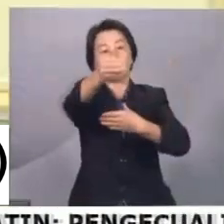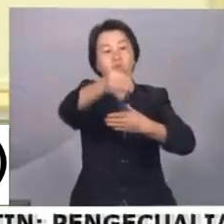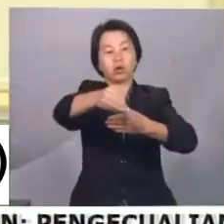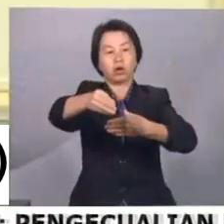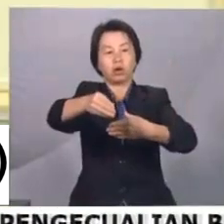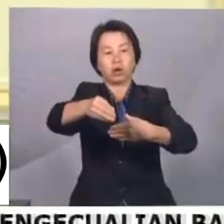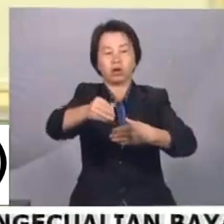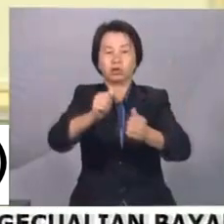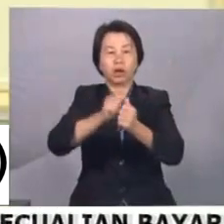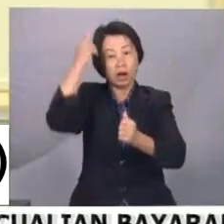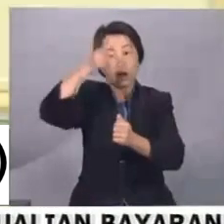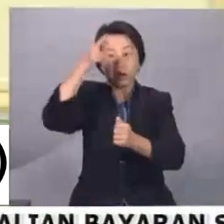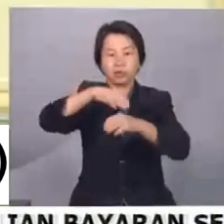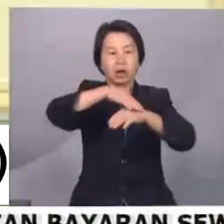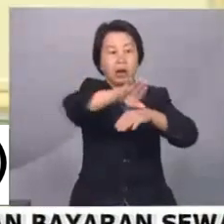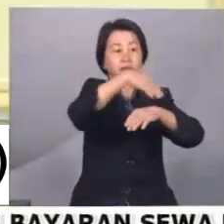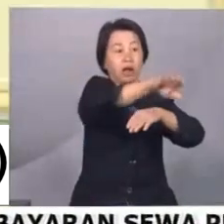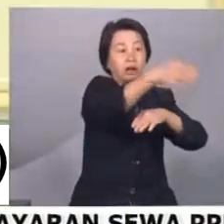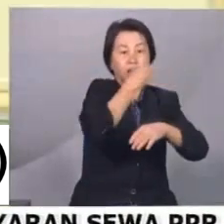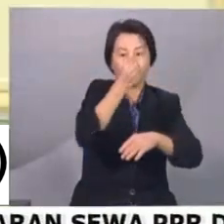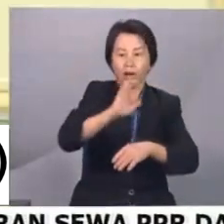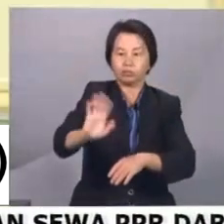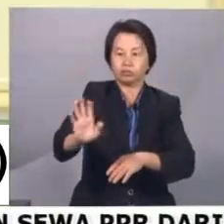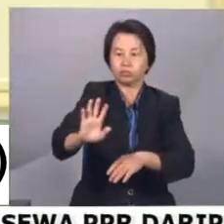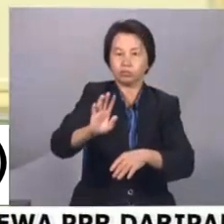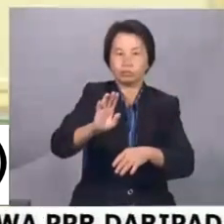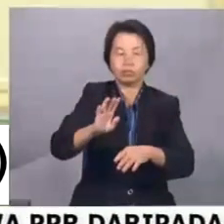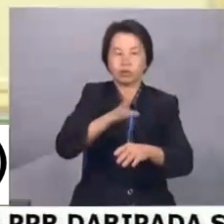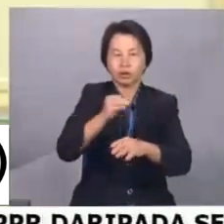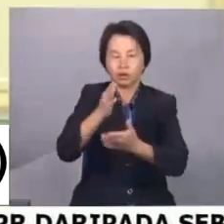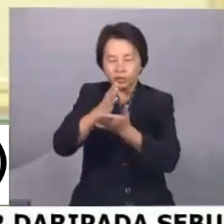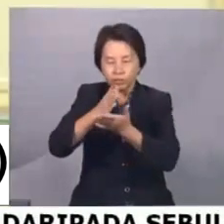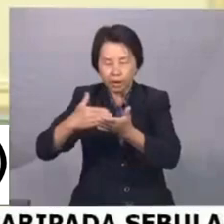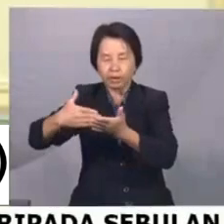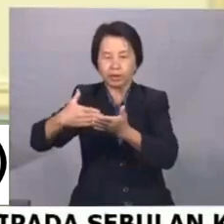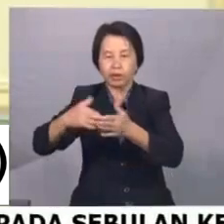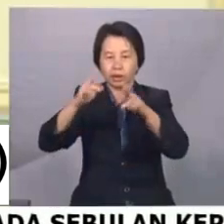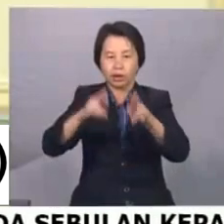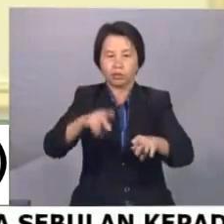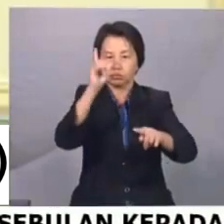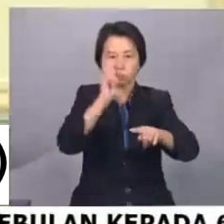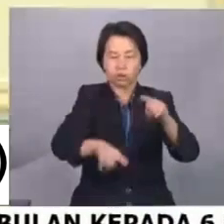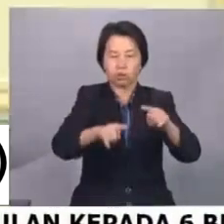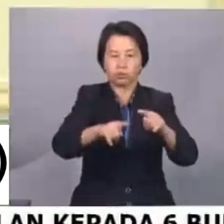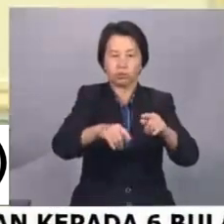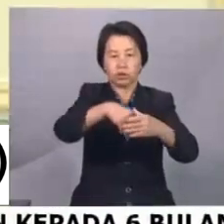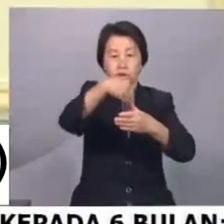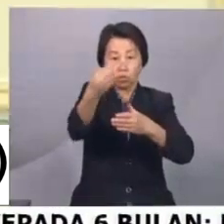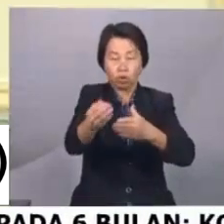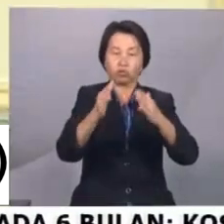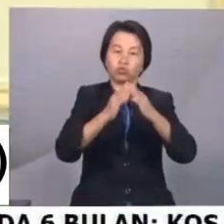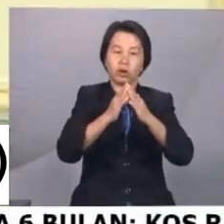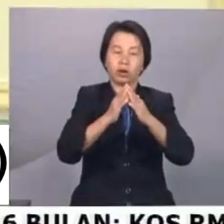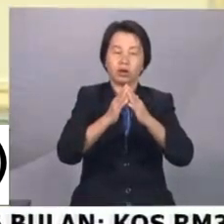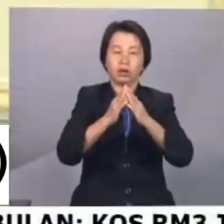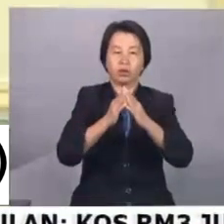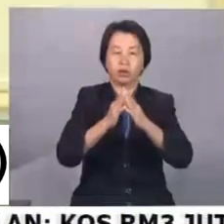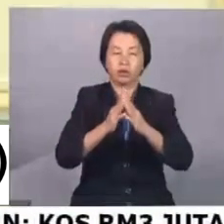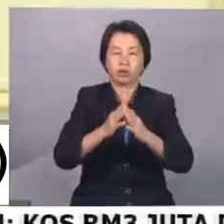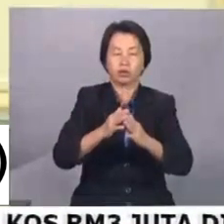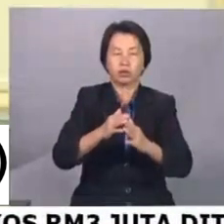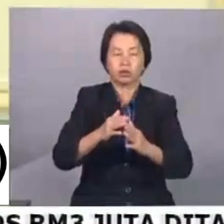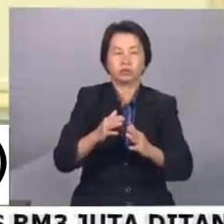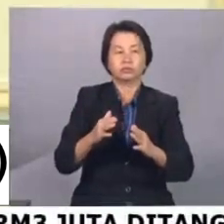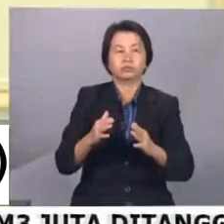dan dengan alasan menghantar makanan, dan sebahagian rakyat kita tidak dibenarkan untuk keluar rumah dan sebagainya. Oleh